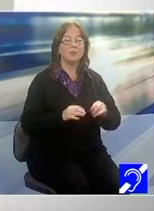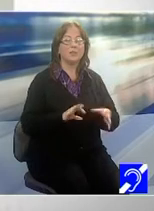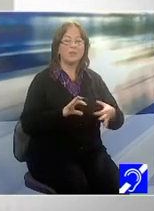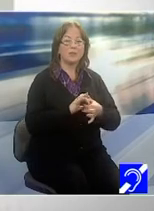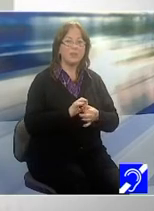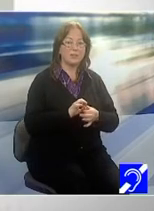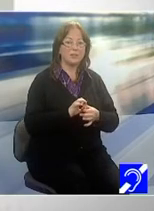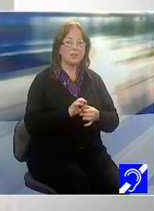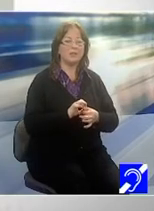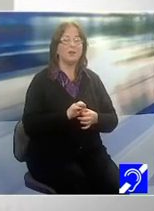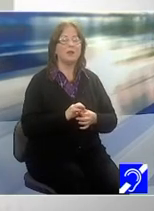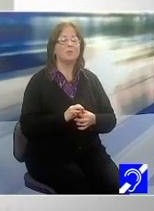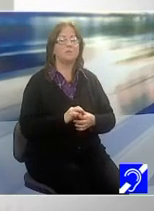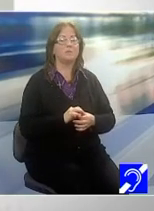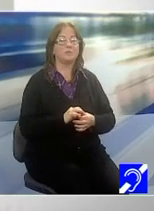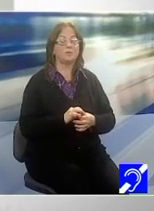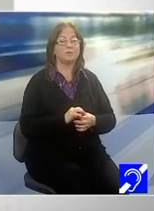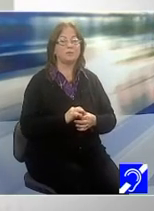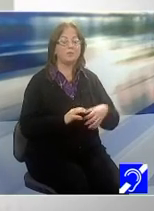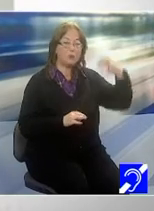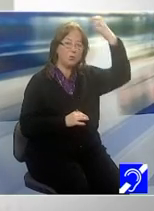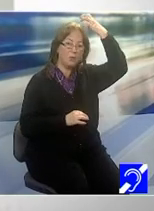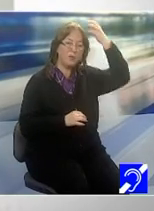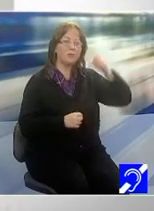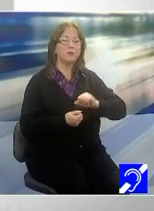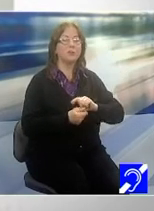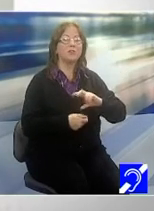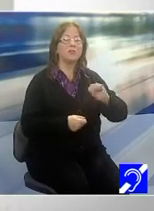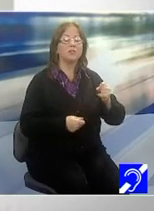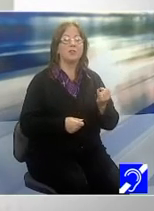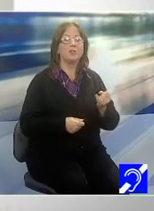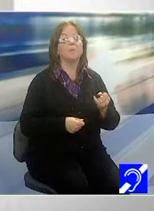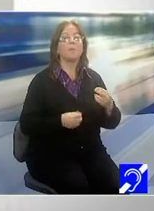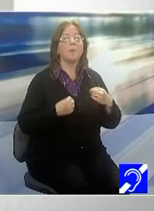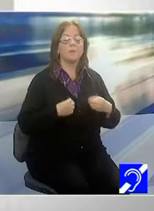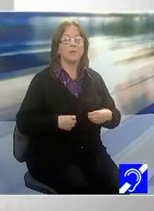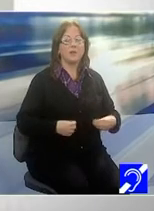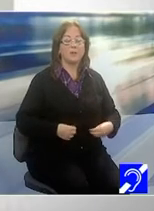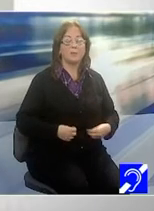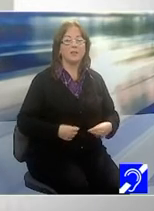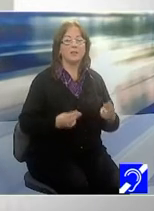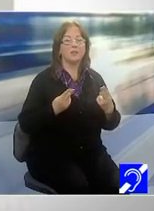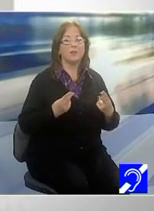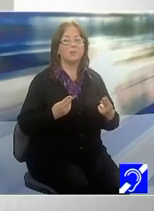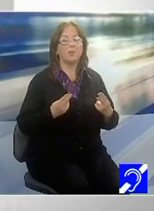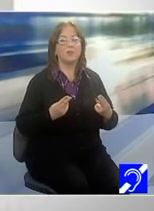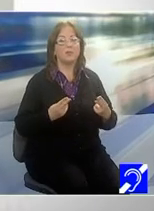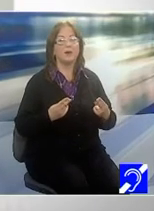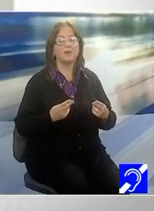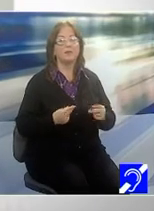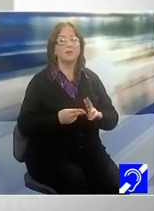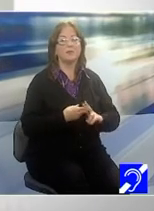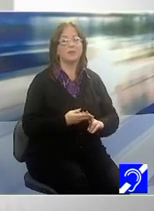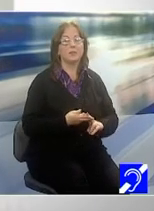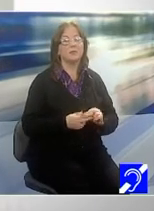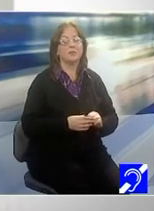acest gen și Parlament. Pentru că, până la urmă, orice își dorește guvernul să facă chestiunile fundamentale, majore, poate și de legislație, trebuie să